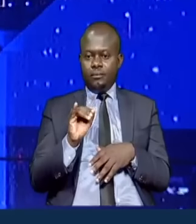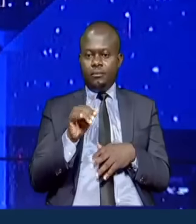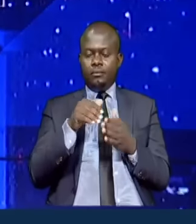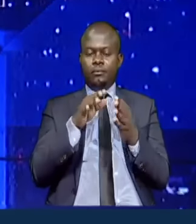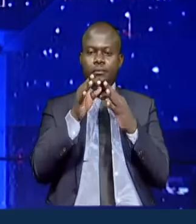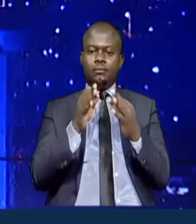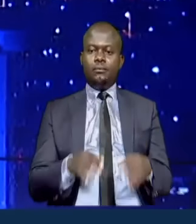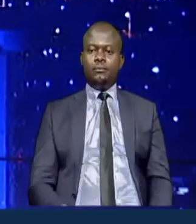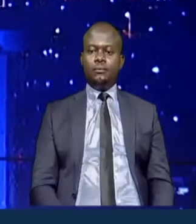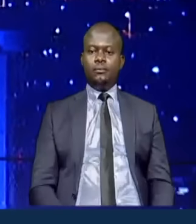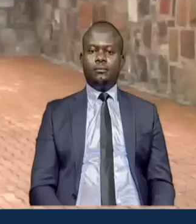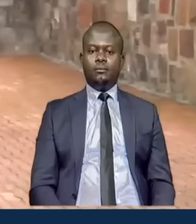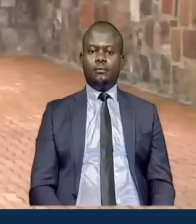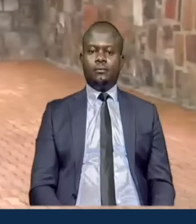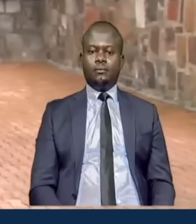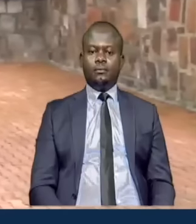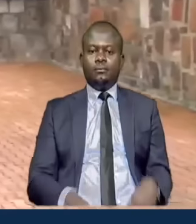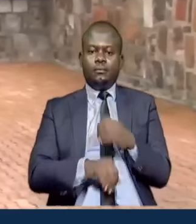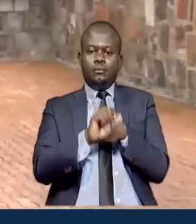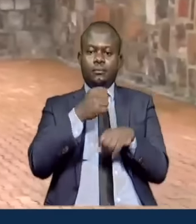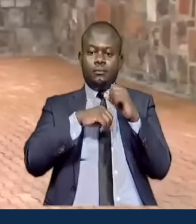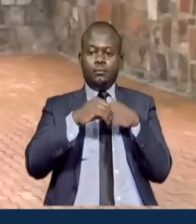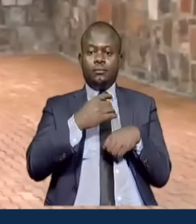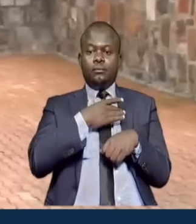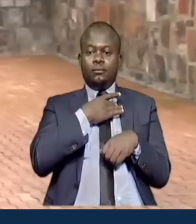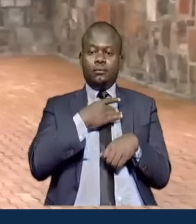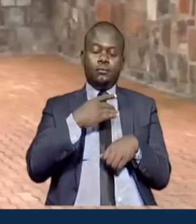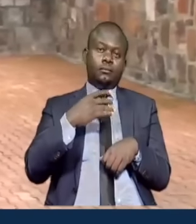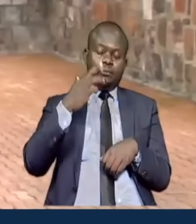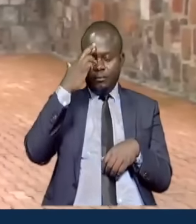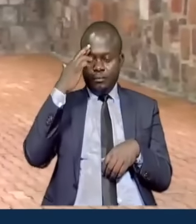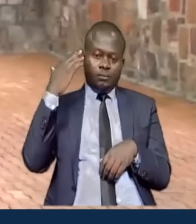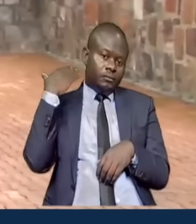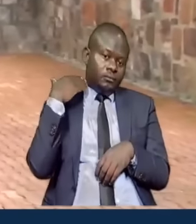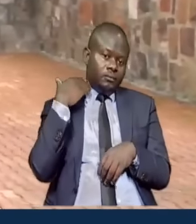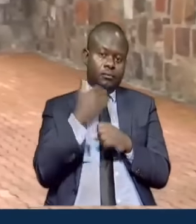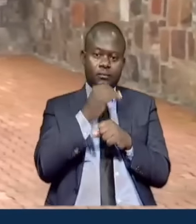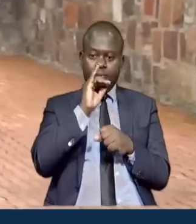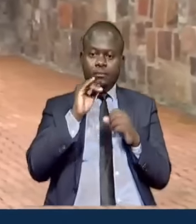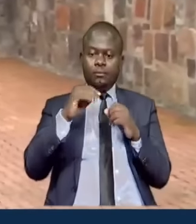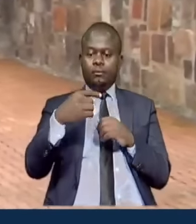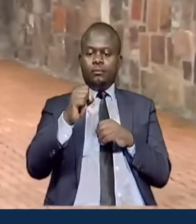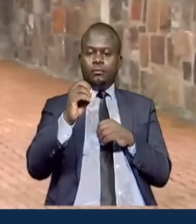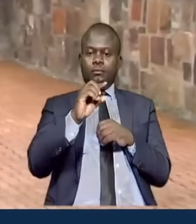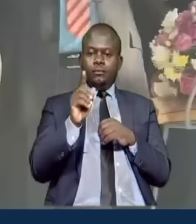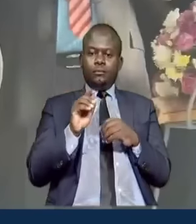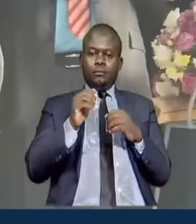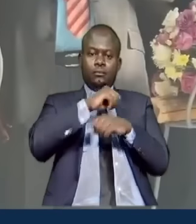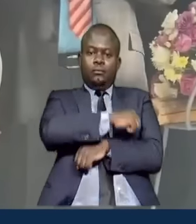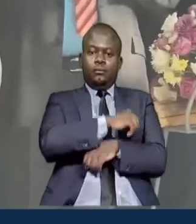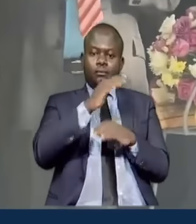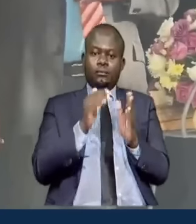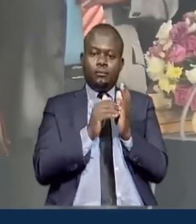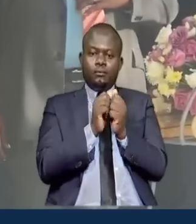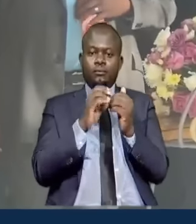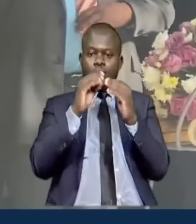Paul Turatsinze. Korwa cyo gusura urwibutso rwa Jenoside yakorewe Abatutsi rwa Kigali ku Gisozi, abanyeshuri ndetse n'abayobozi